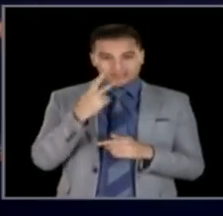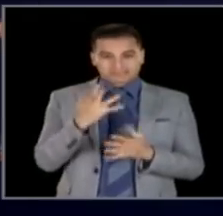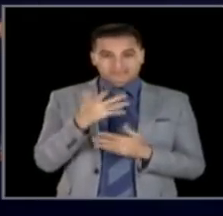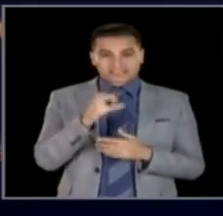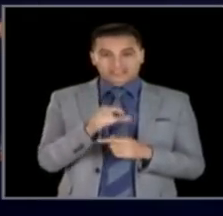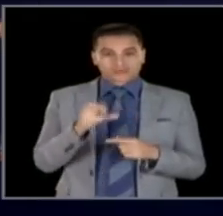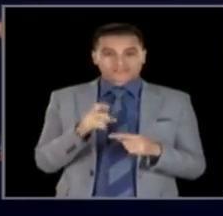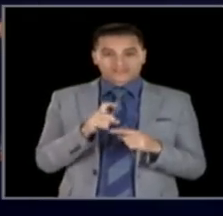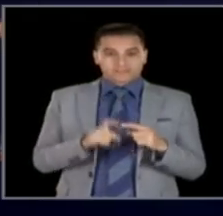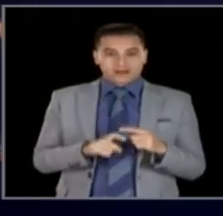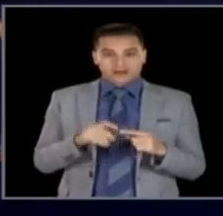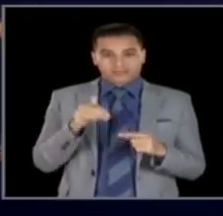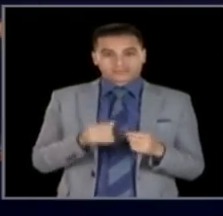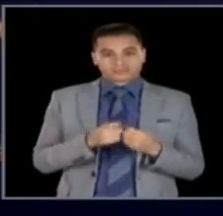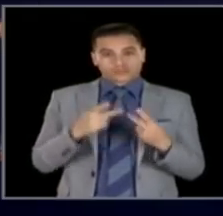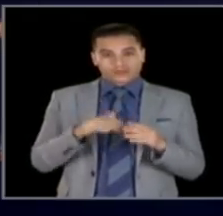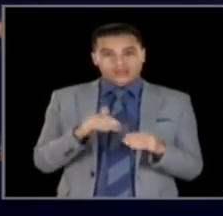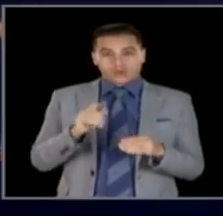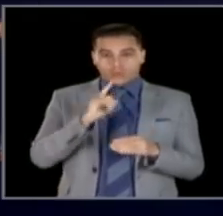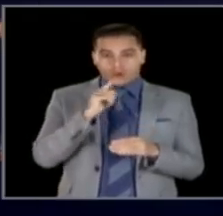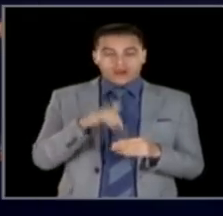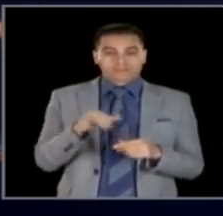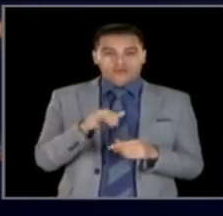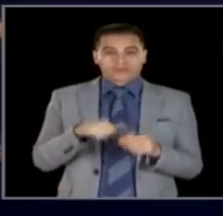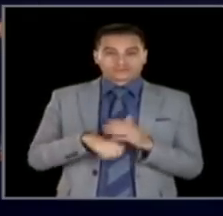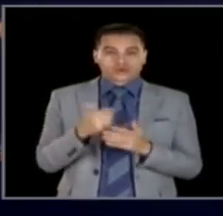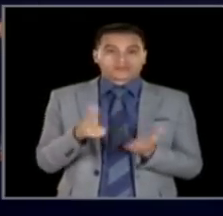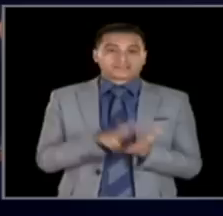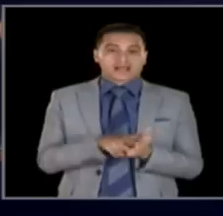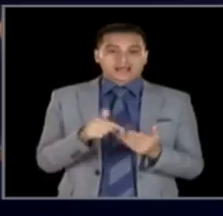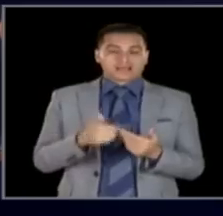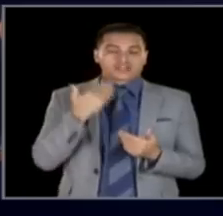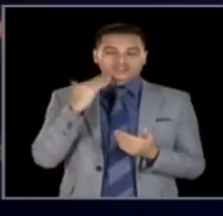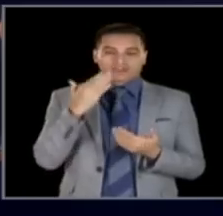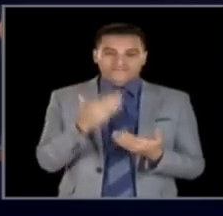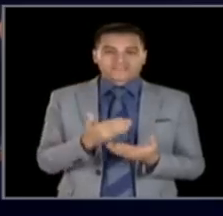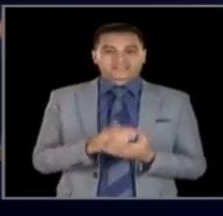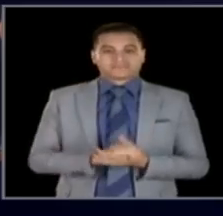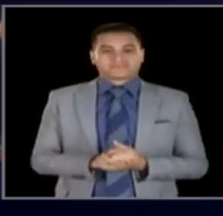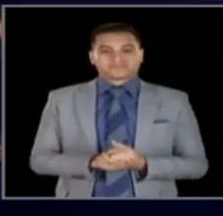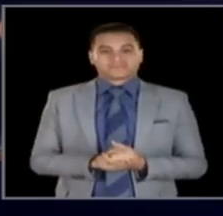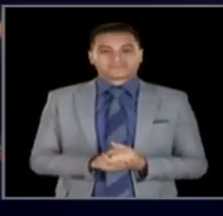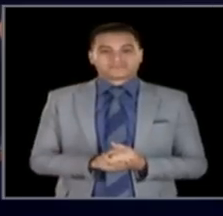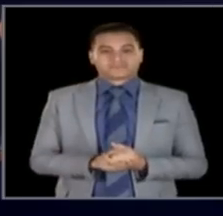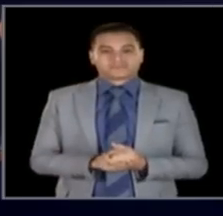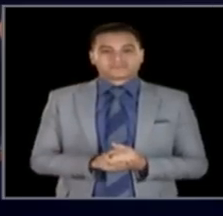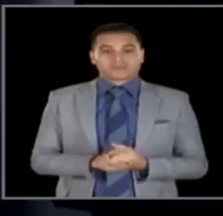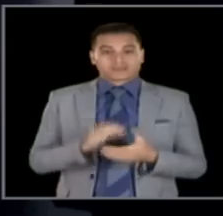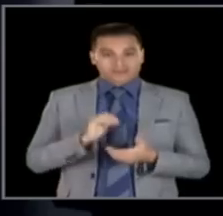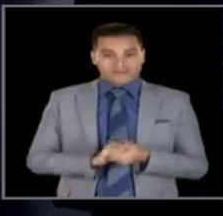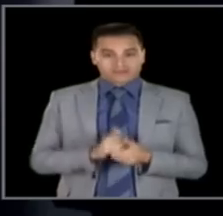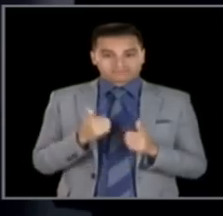بنسبة 99% أنتوا ودعتوا البطولة، ولكن يهمني أن أنتوا تودعوا البطولة بسكور كويس.